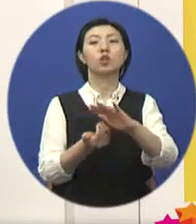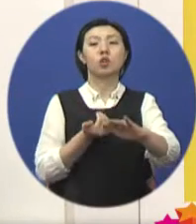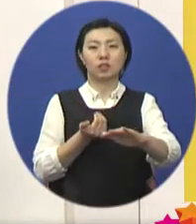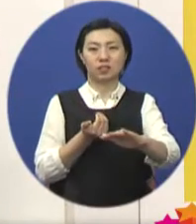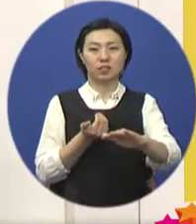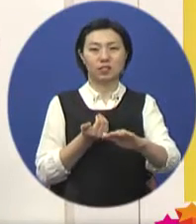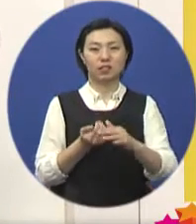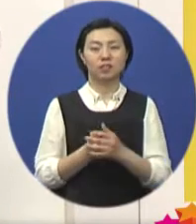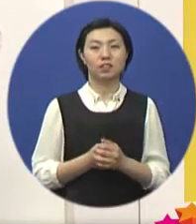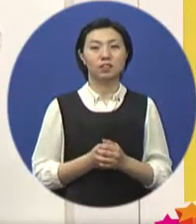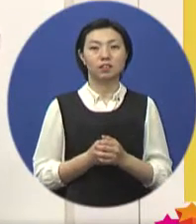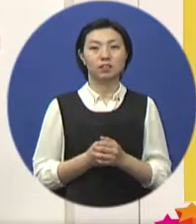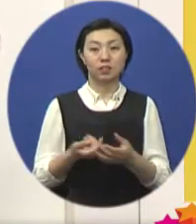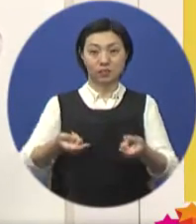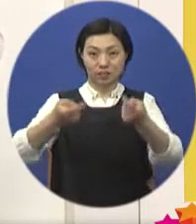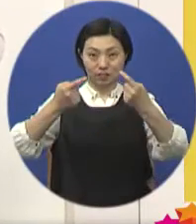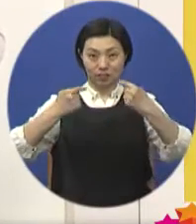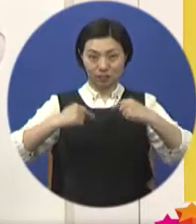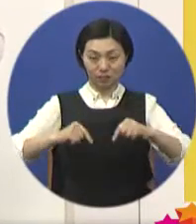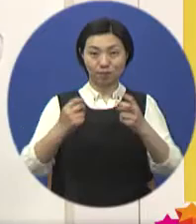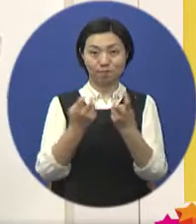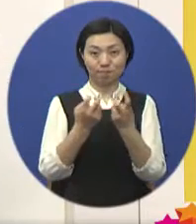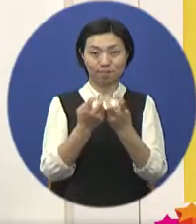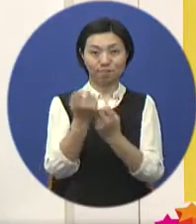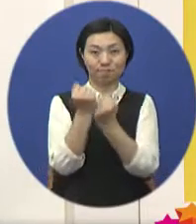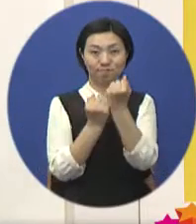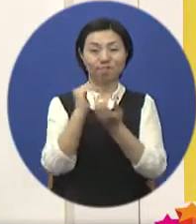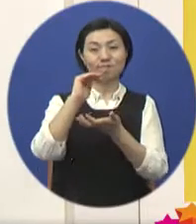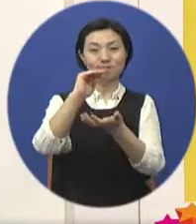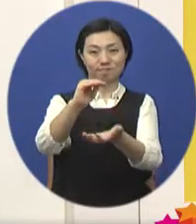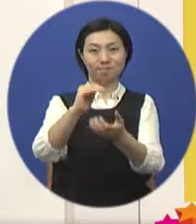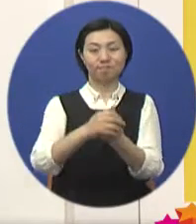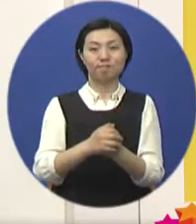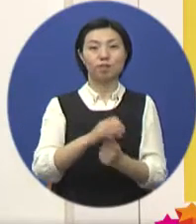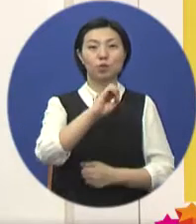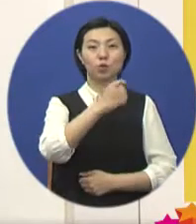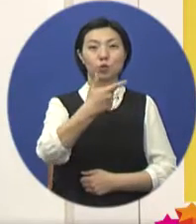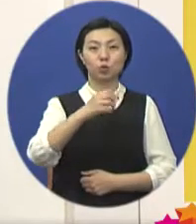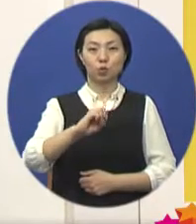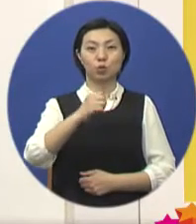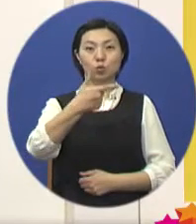또, 네. 또 참여 방법을 그렇죠? 설명해 드려야죠. 네.